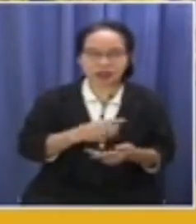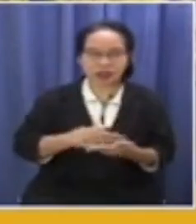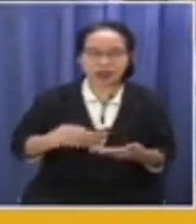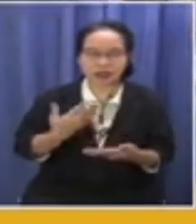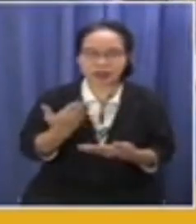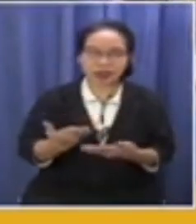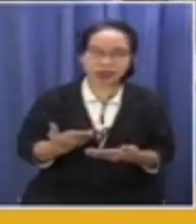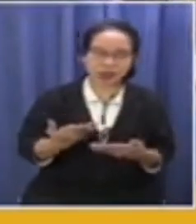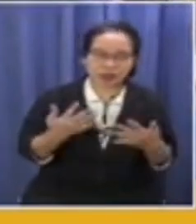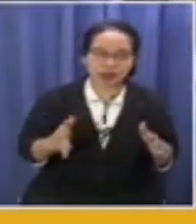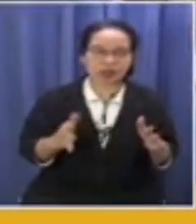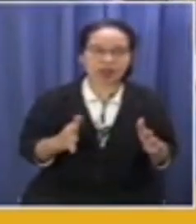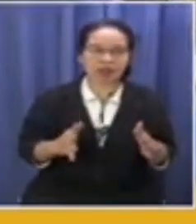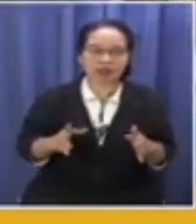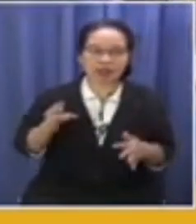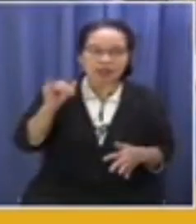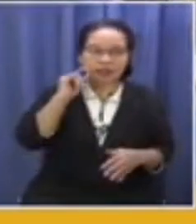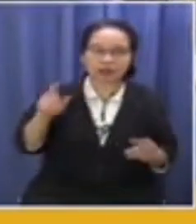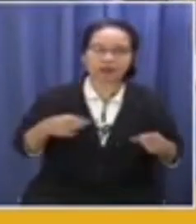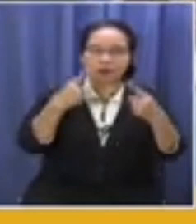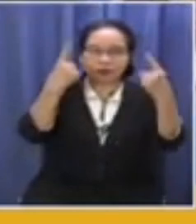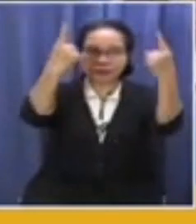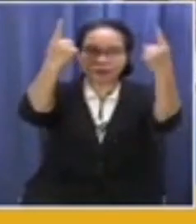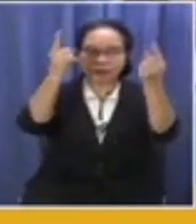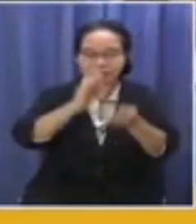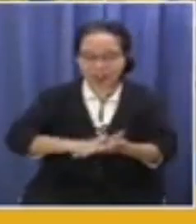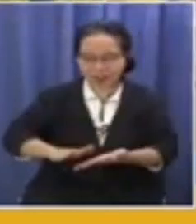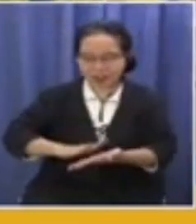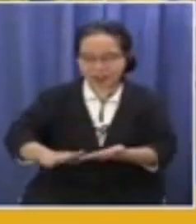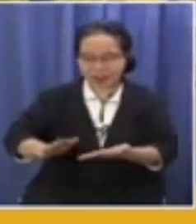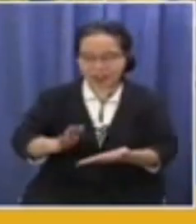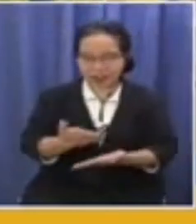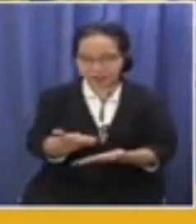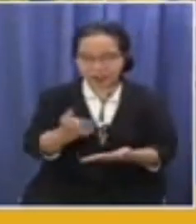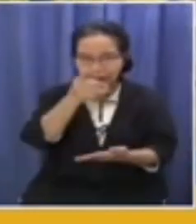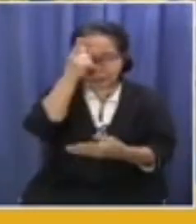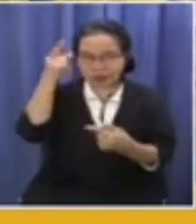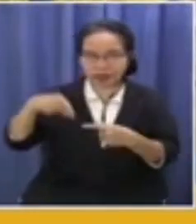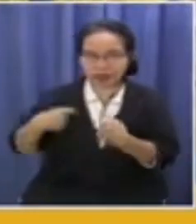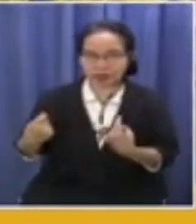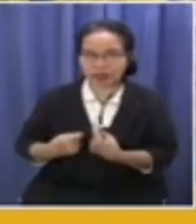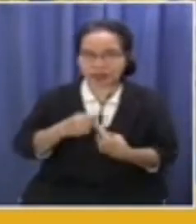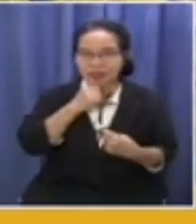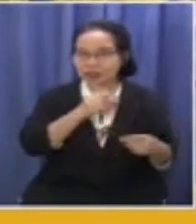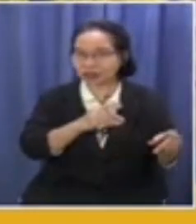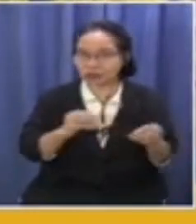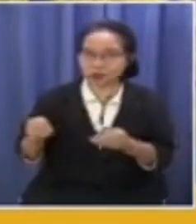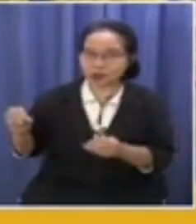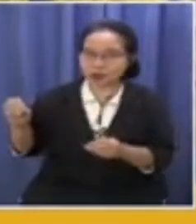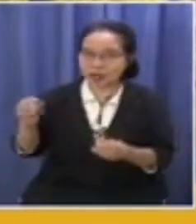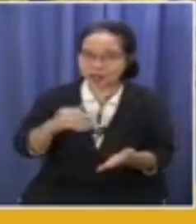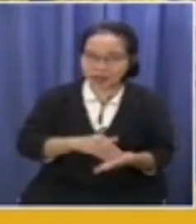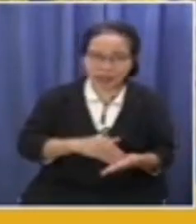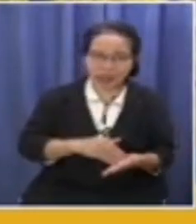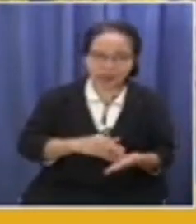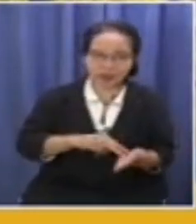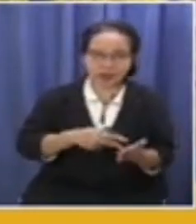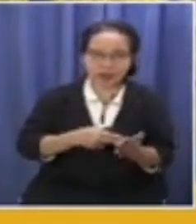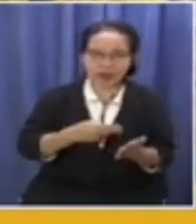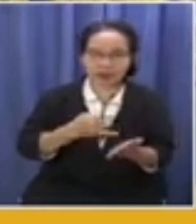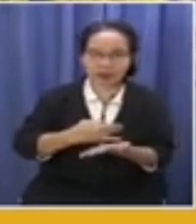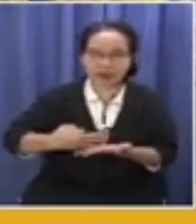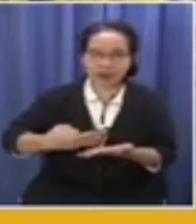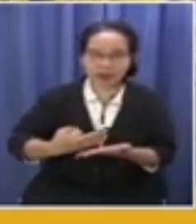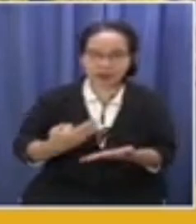patawad ka na non pag nagtagumpay ka na malinis ka na doun sa kasalanan h mo na ginagawa uli ibig sabihin